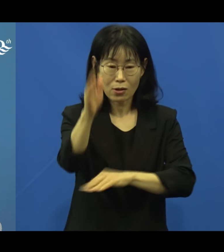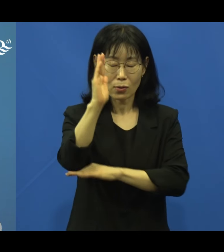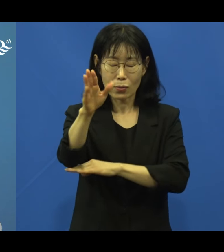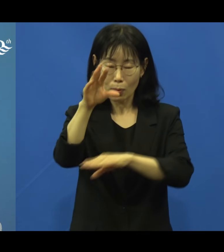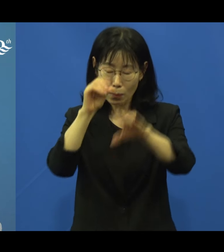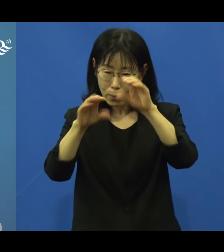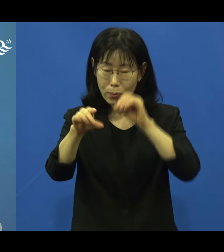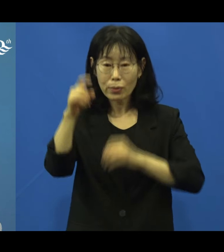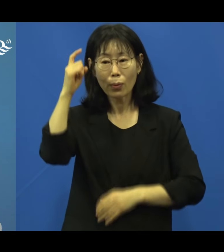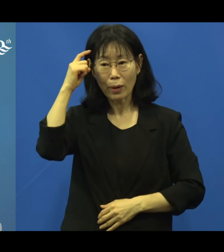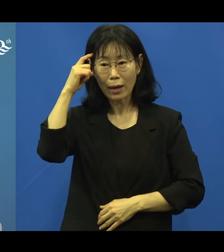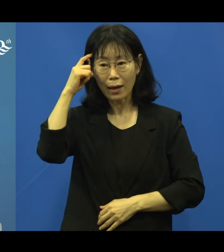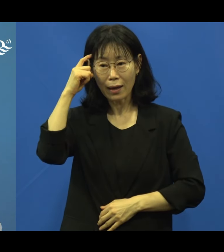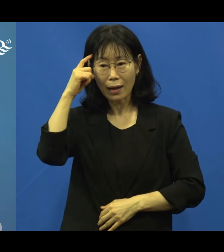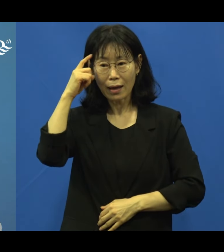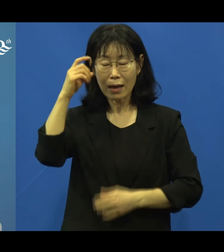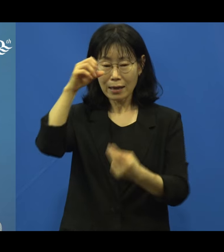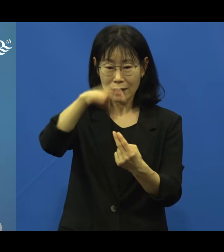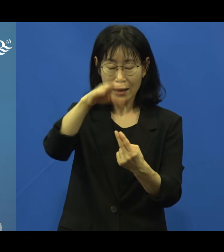것이 구원의 길이기 때문에.